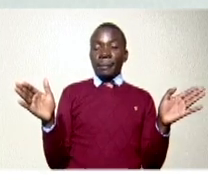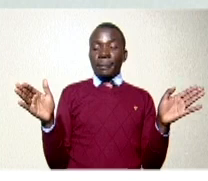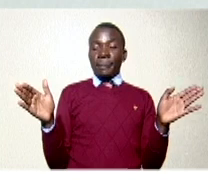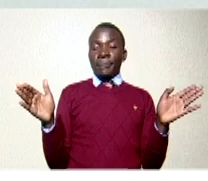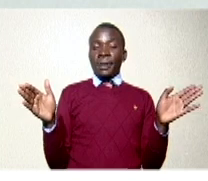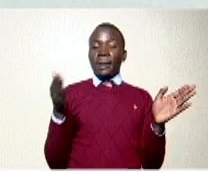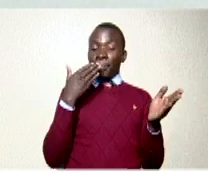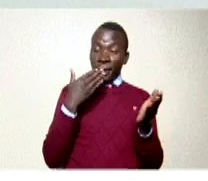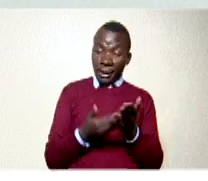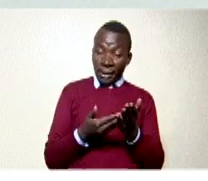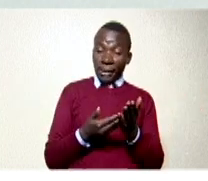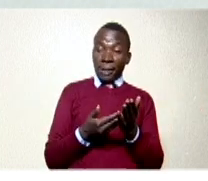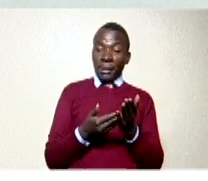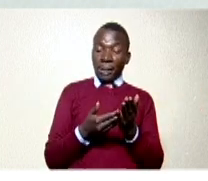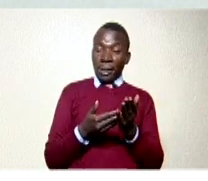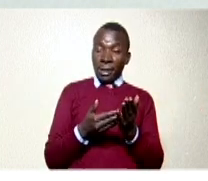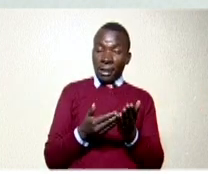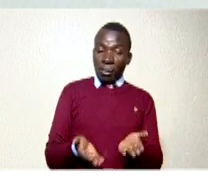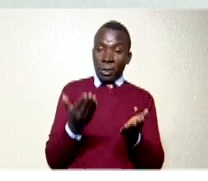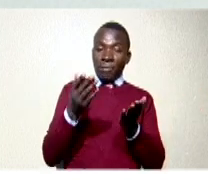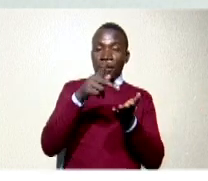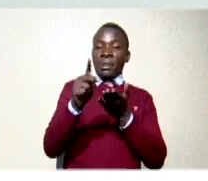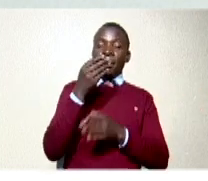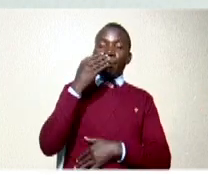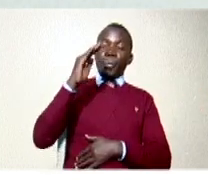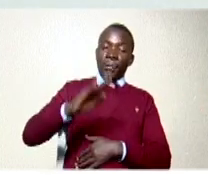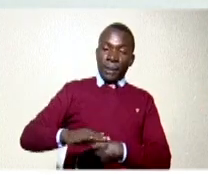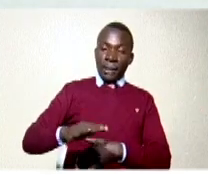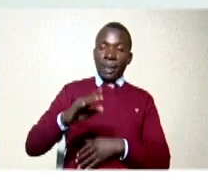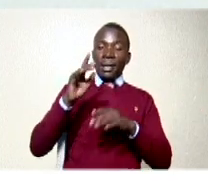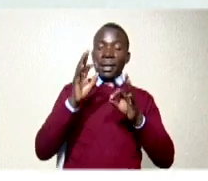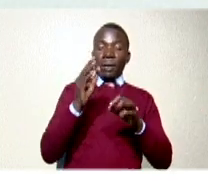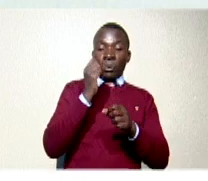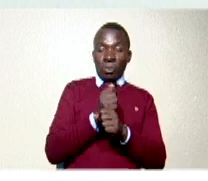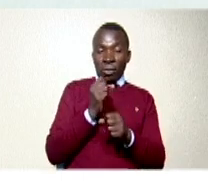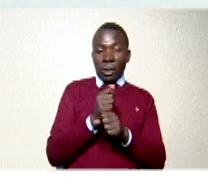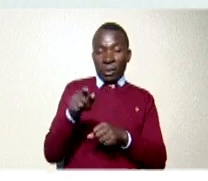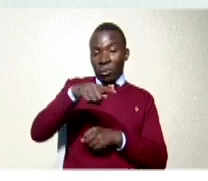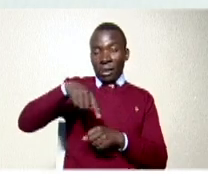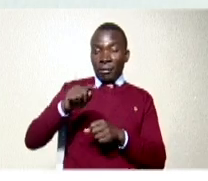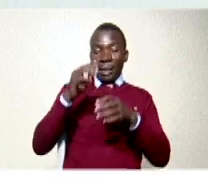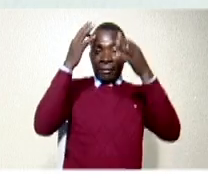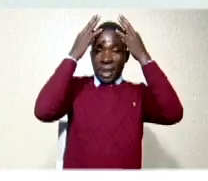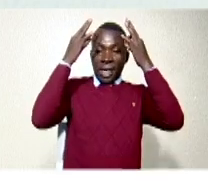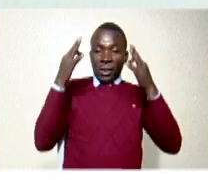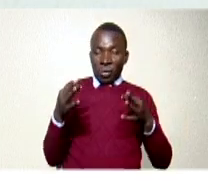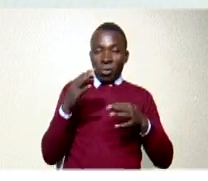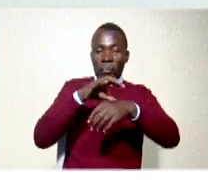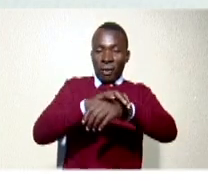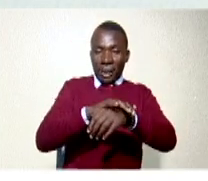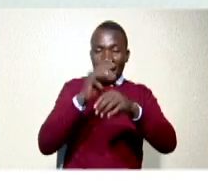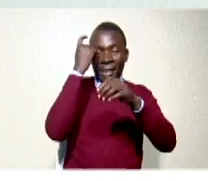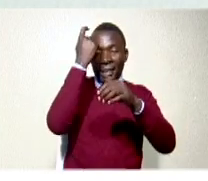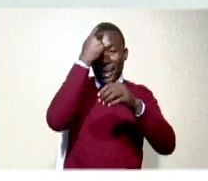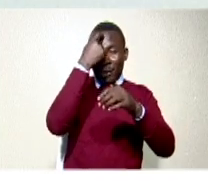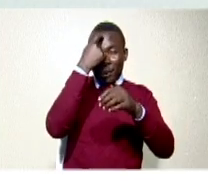ni byiza kuzamuka kw'ibiciro ni bibi so ibyo turimo dukora n'ibyo twavuze ibyemezo tugenda dufata n'ibizego za leta